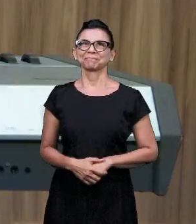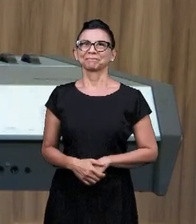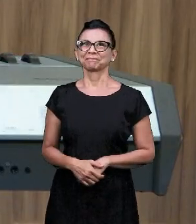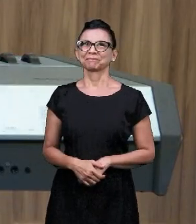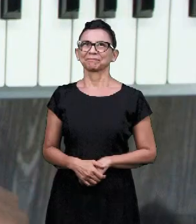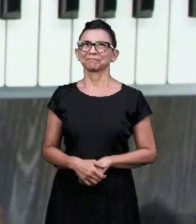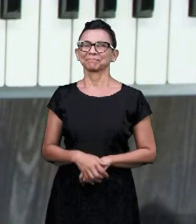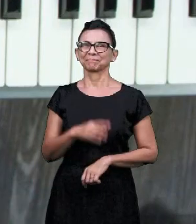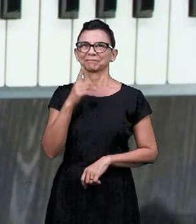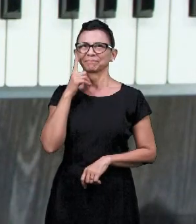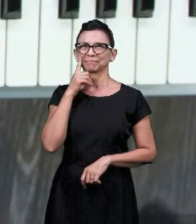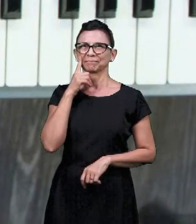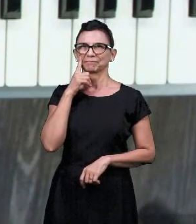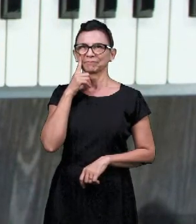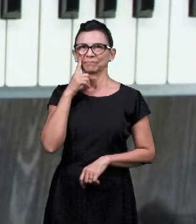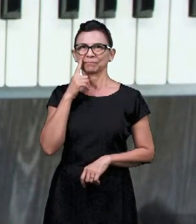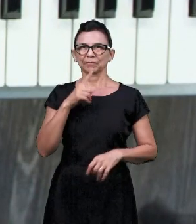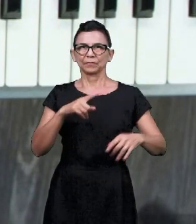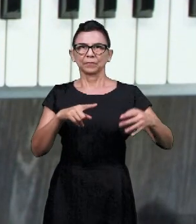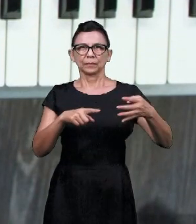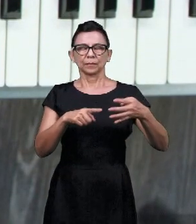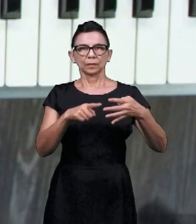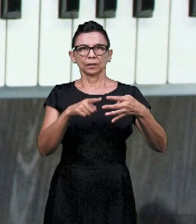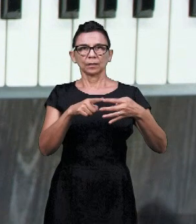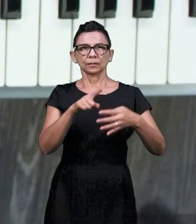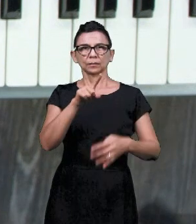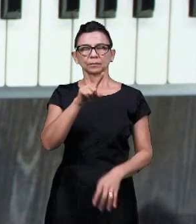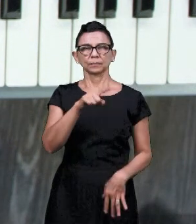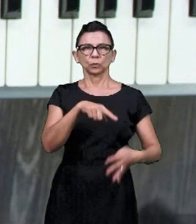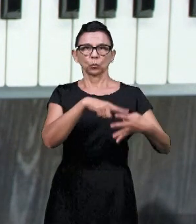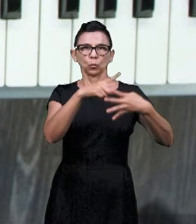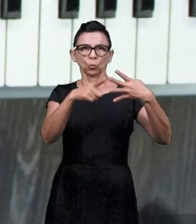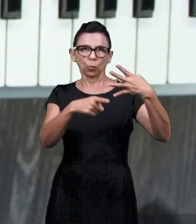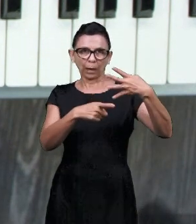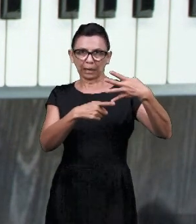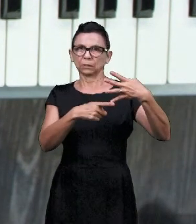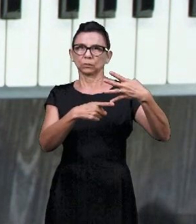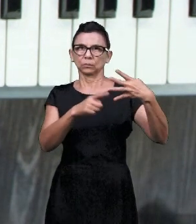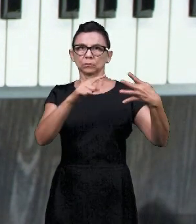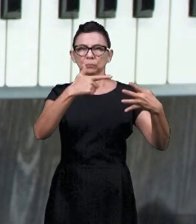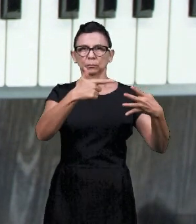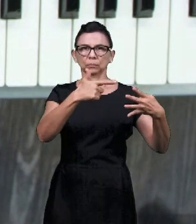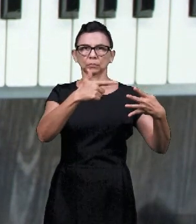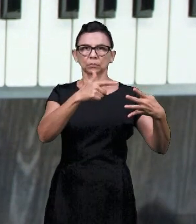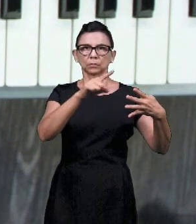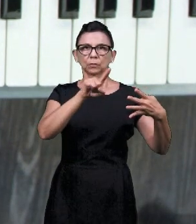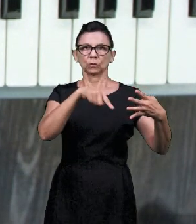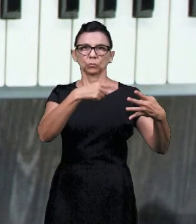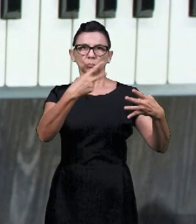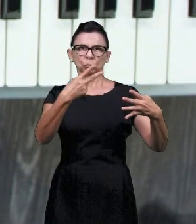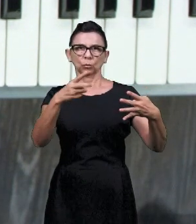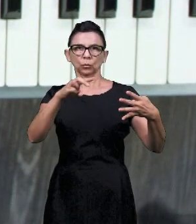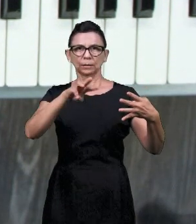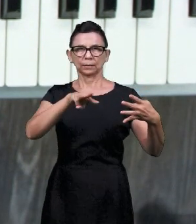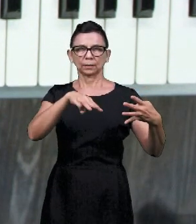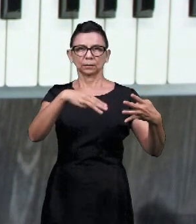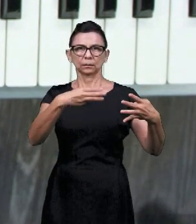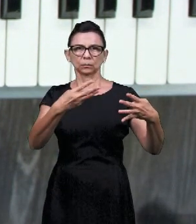4 temps et attendre ces 4 temps dans chaque accord. Mi mineur, Mi